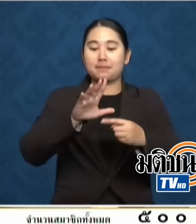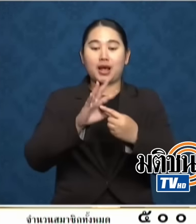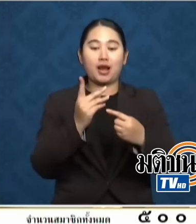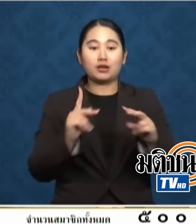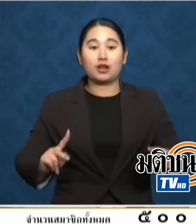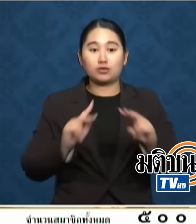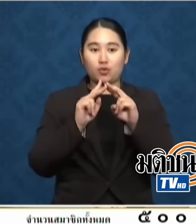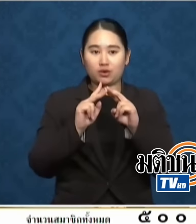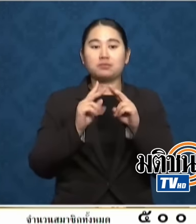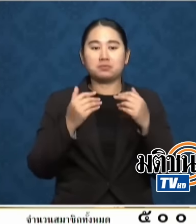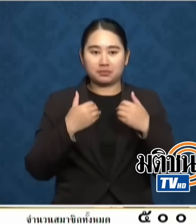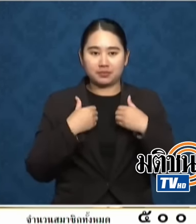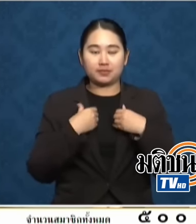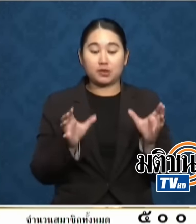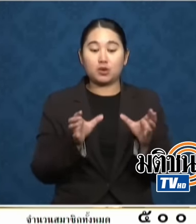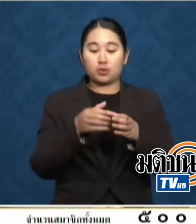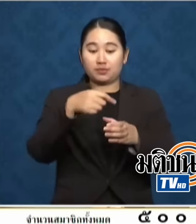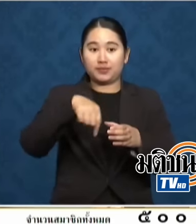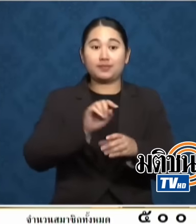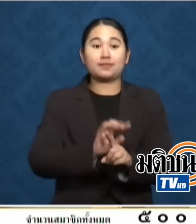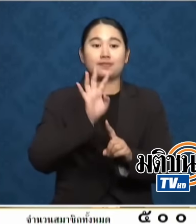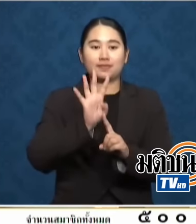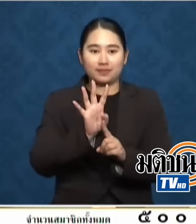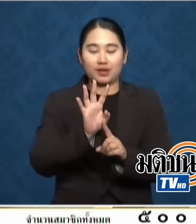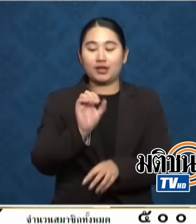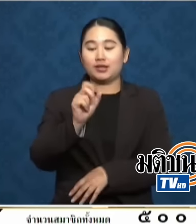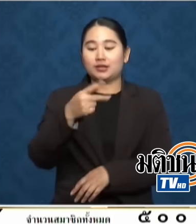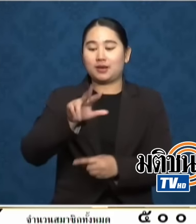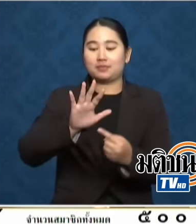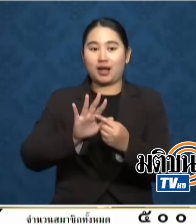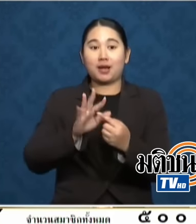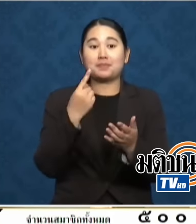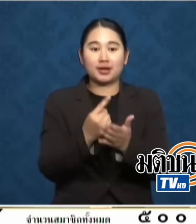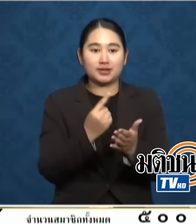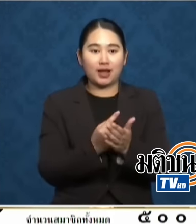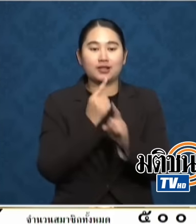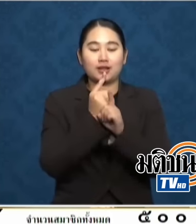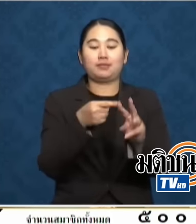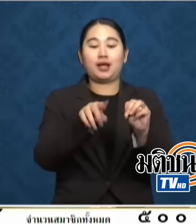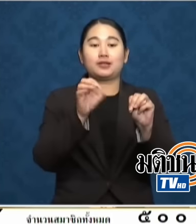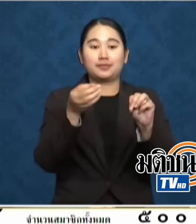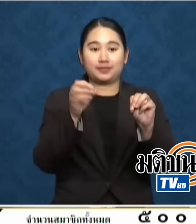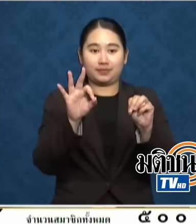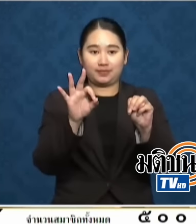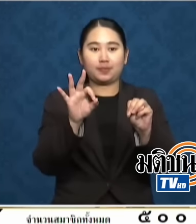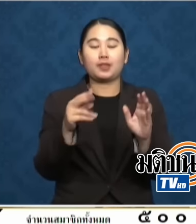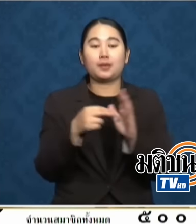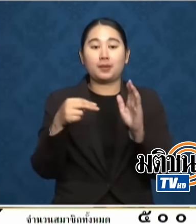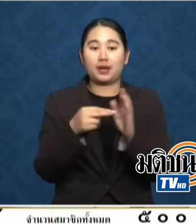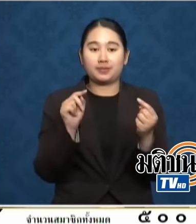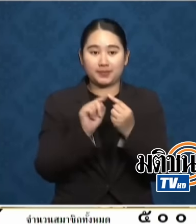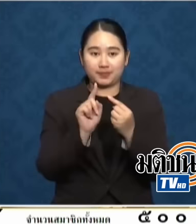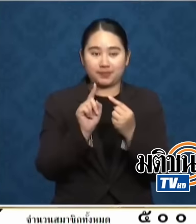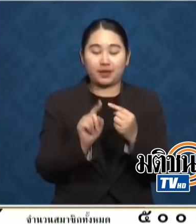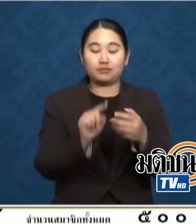ทัพภาคด้วยขาที่4คือสภาที่ปรึกษาตามมาตรา19เกิดจากการ